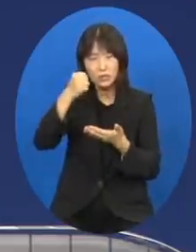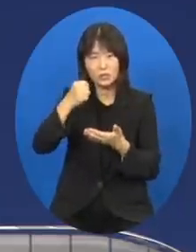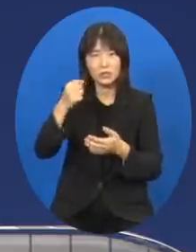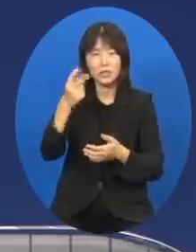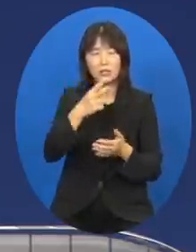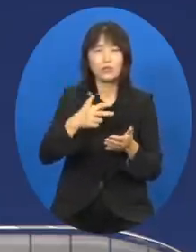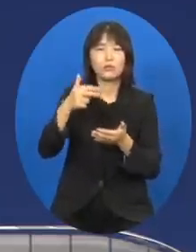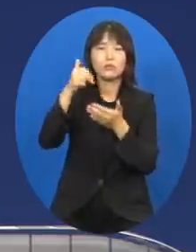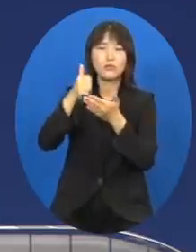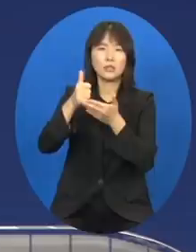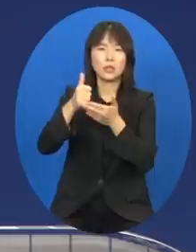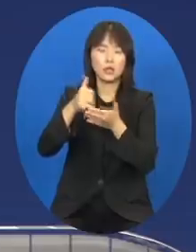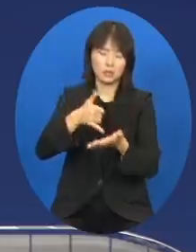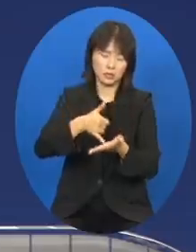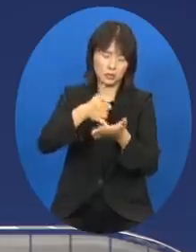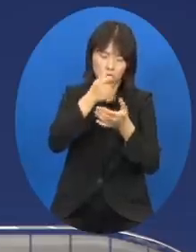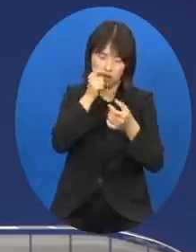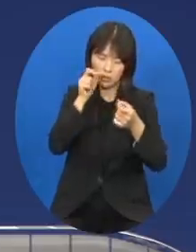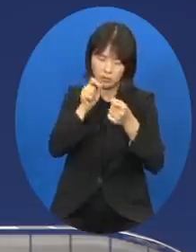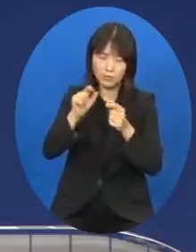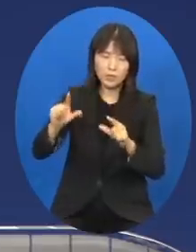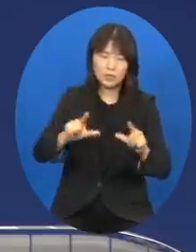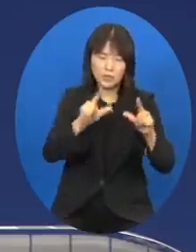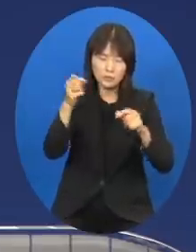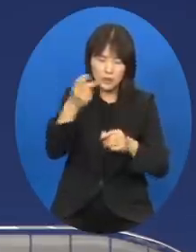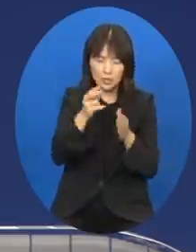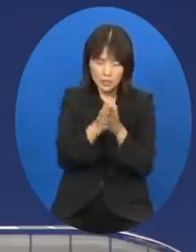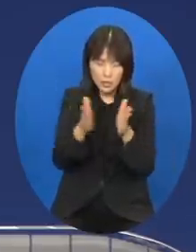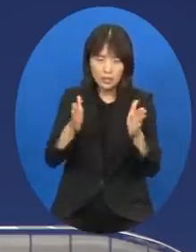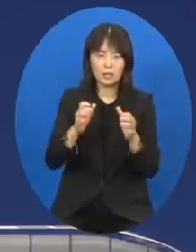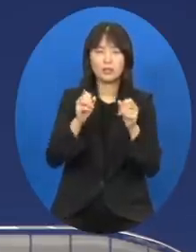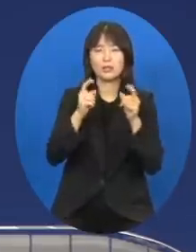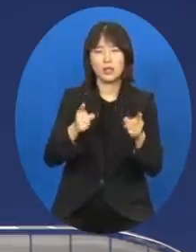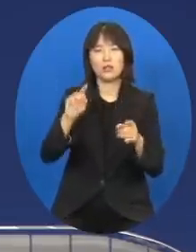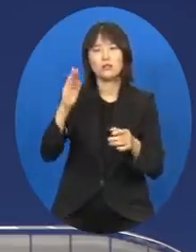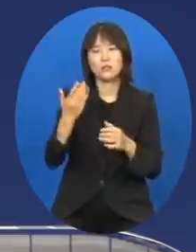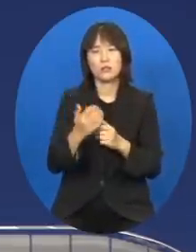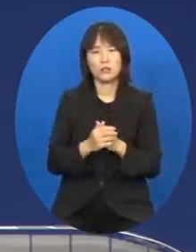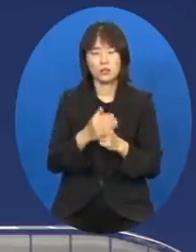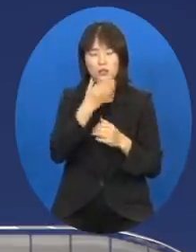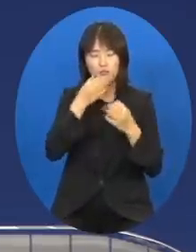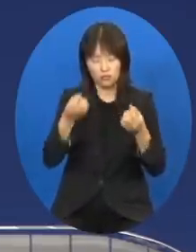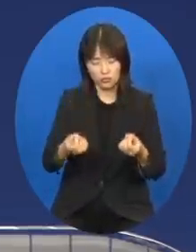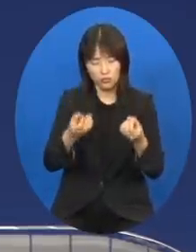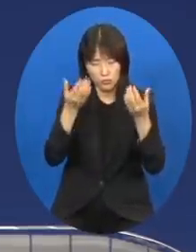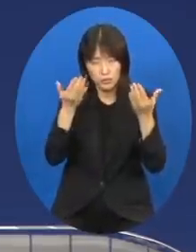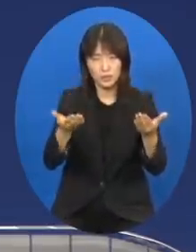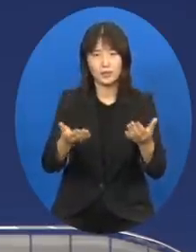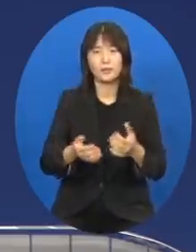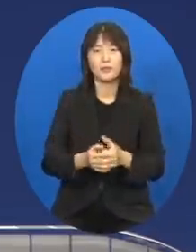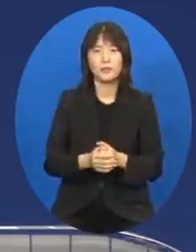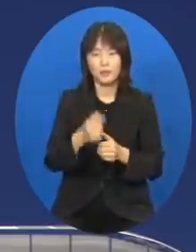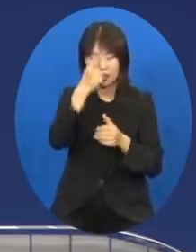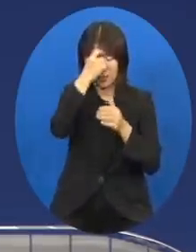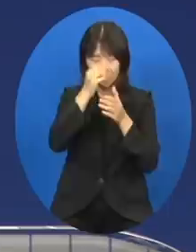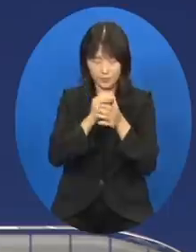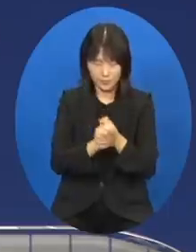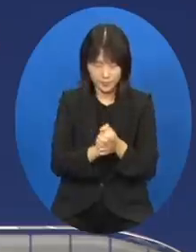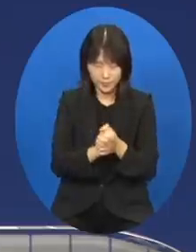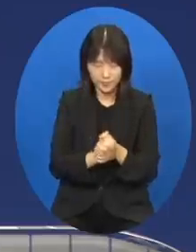주님과 인격적이고 친밀한 삶이 시작되는 계기를 만드시기를 축복합니다.